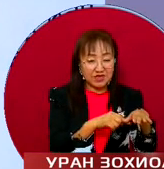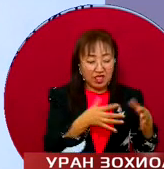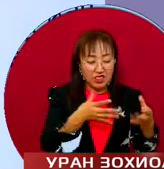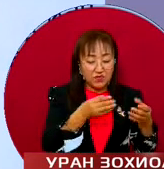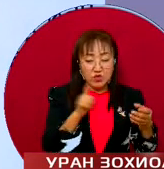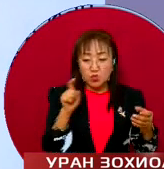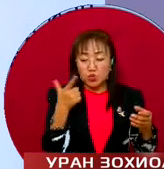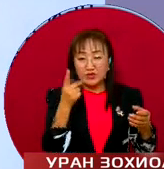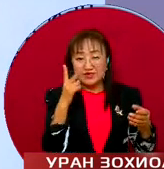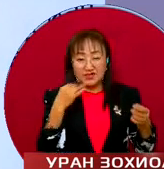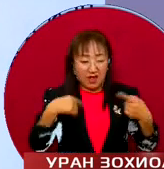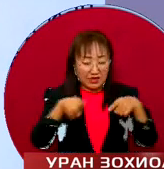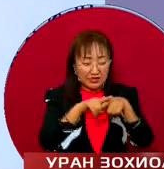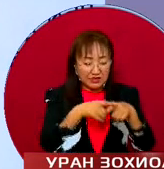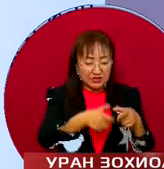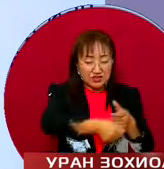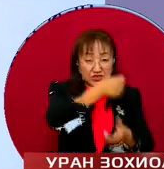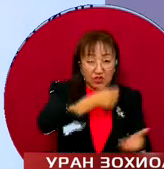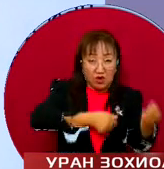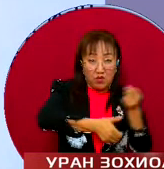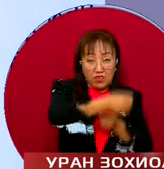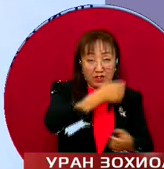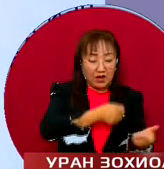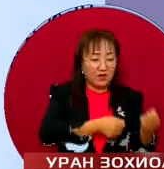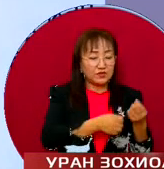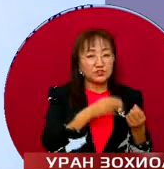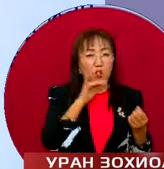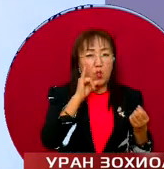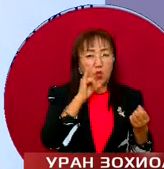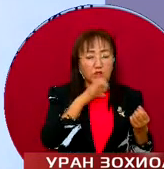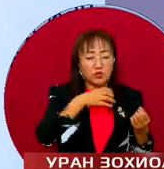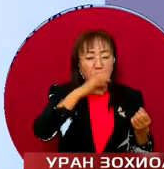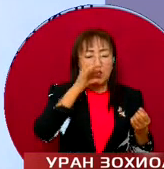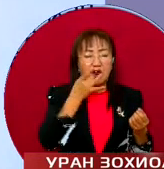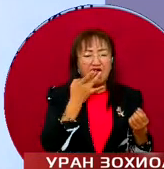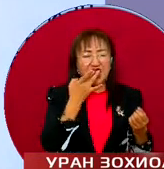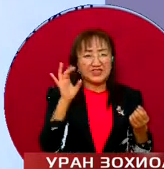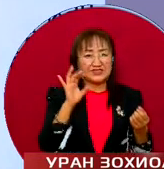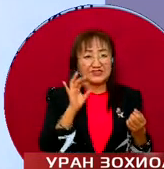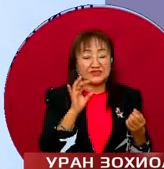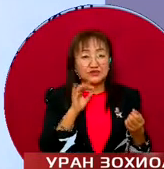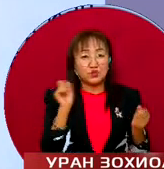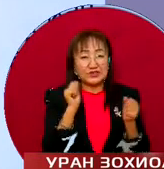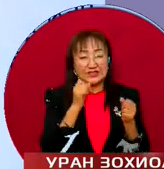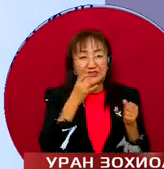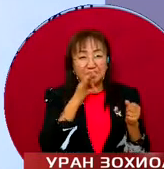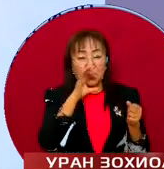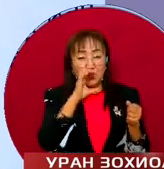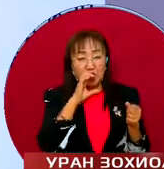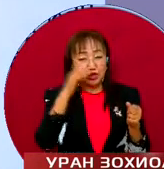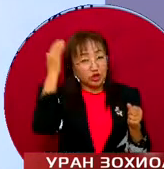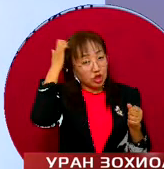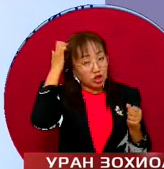хирээр ус татаж шүдээ хах ташуулан уугаад бас бяцхан түнжгэр толгоогоо норгож